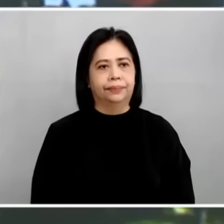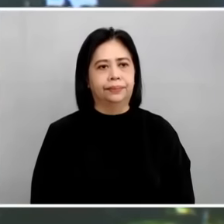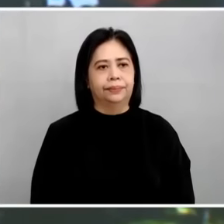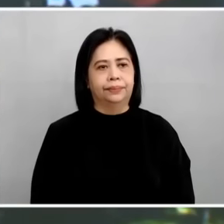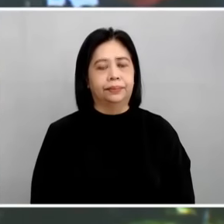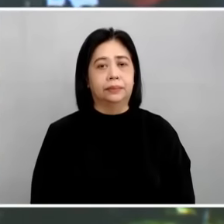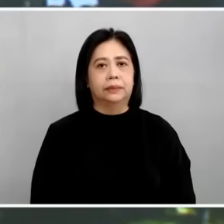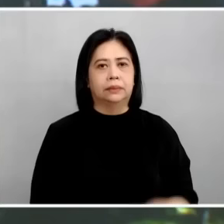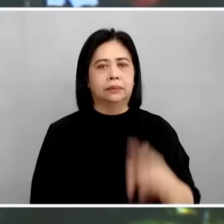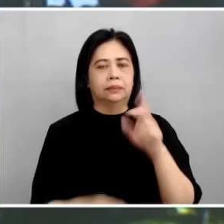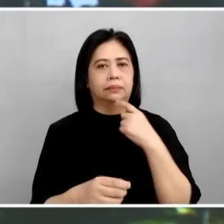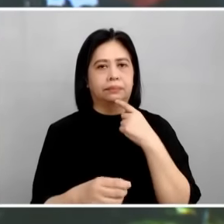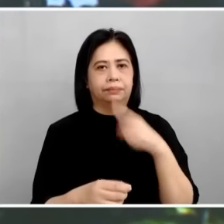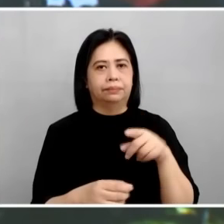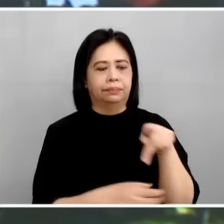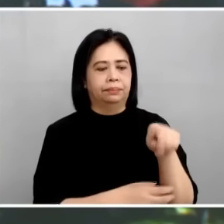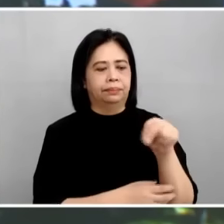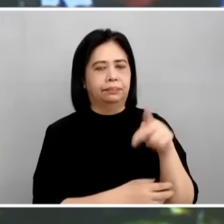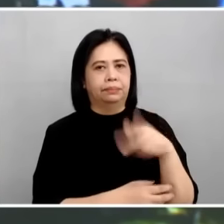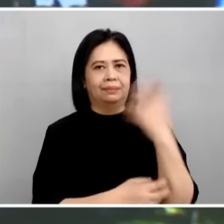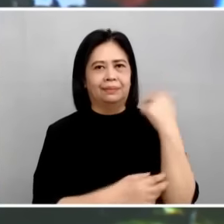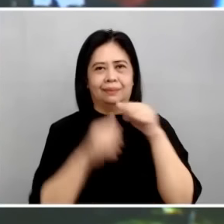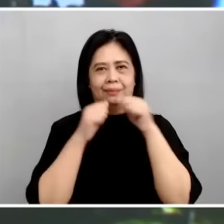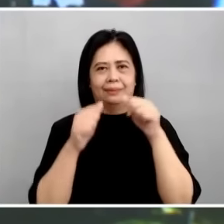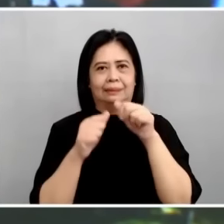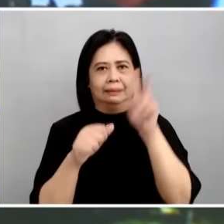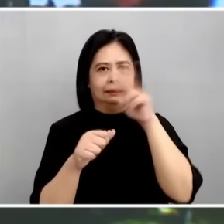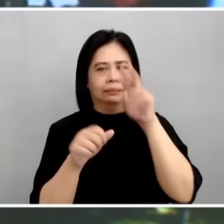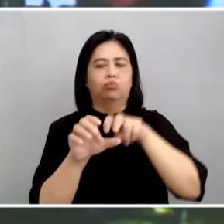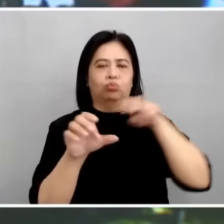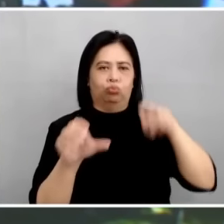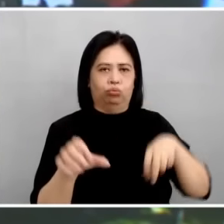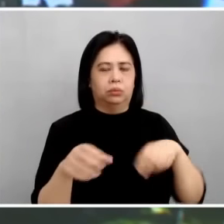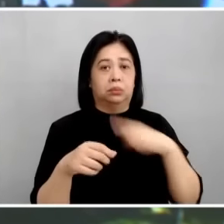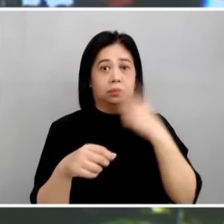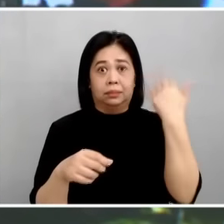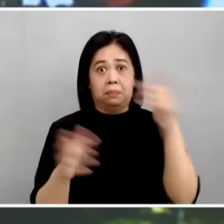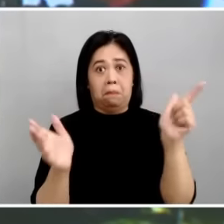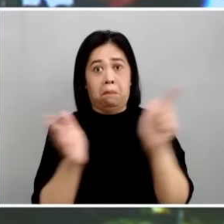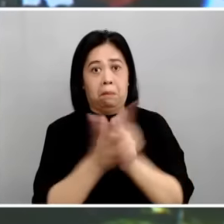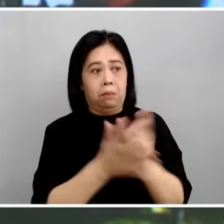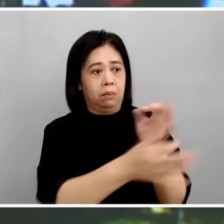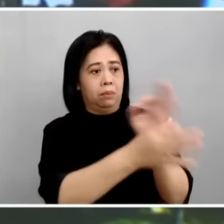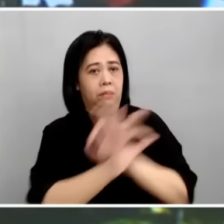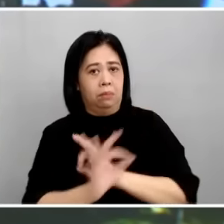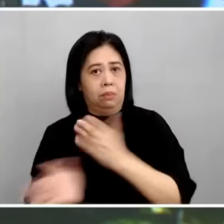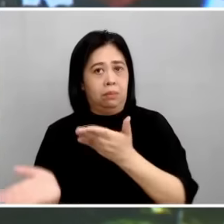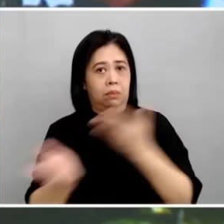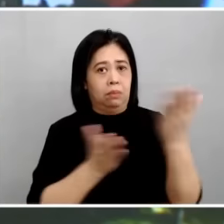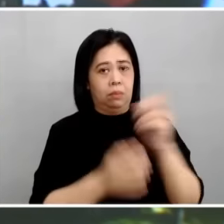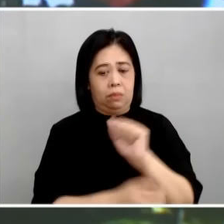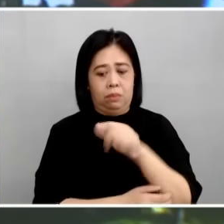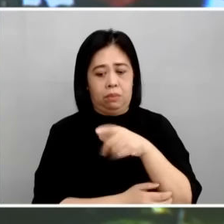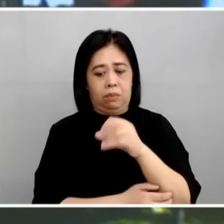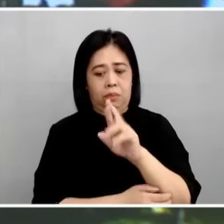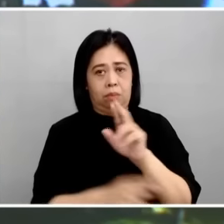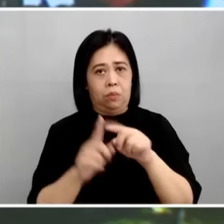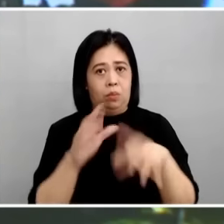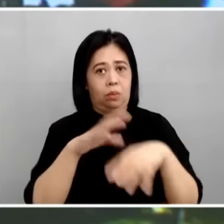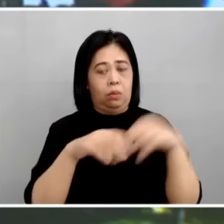Pinawi ng Philippine National Police ang naunan nitong pahayag na bawal ang atensyondo sa mga authorized persons